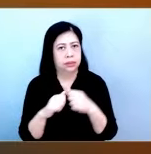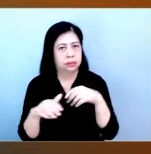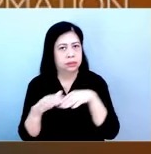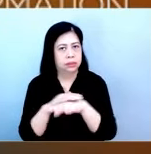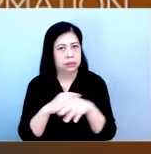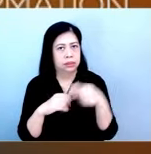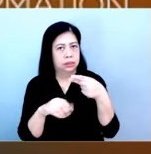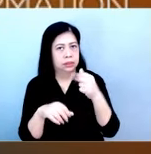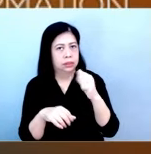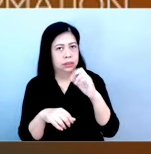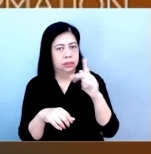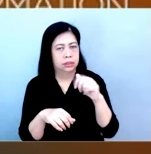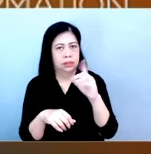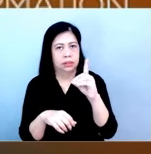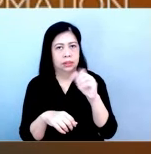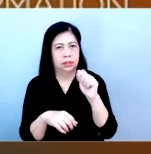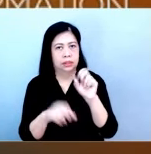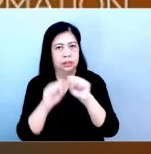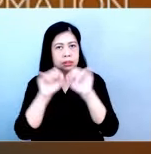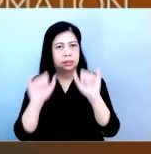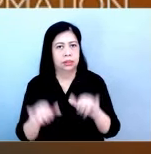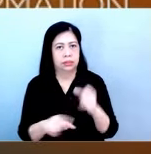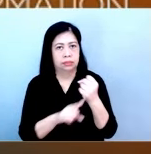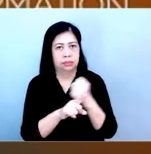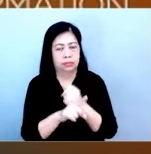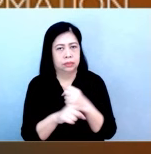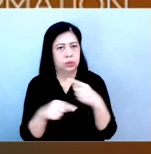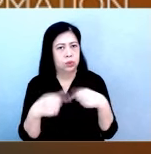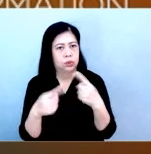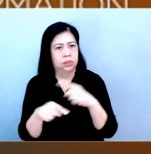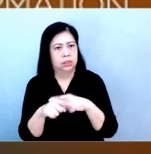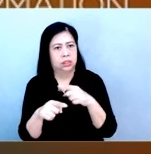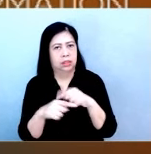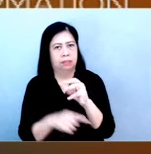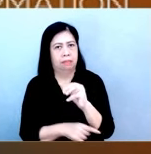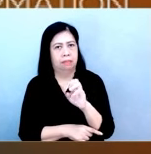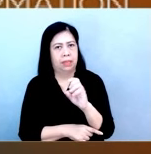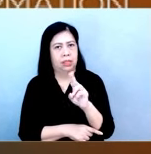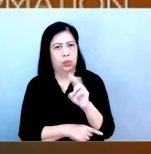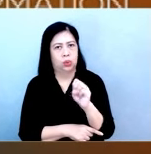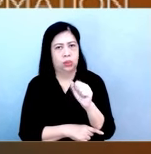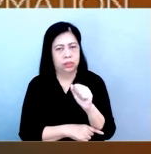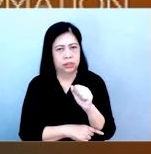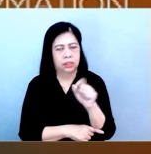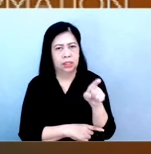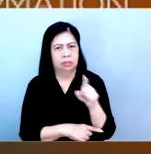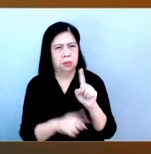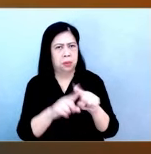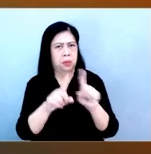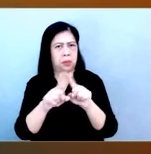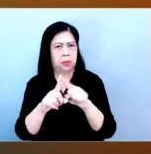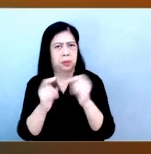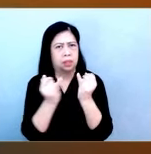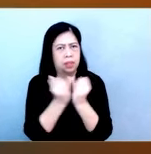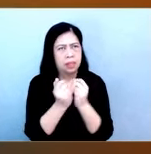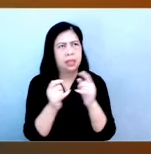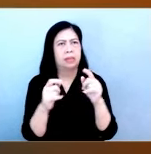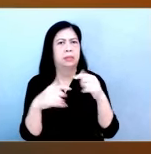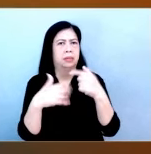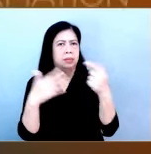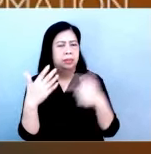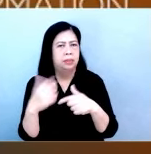Baguio City data system noong Setyembre, kasagsagan ng Medusa ransomware sa PhilHealth at ibang ahensya. Sa kabila nito, hindi